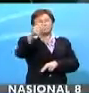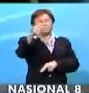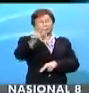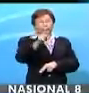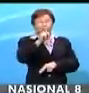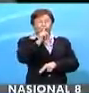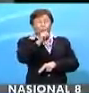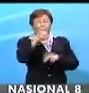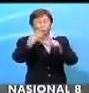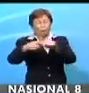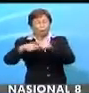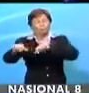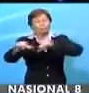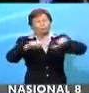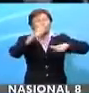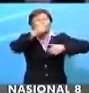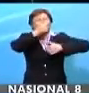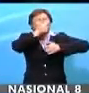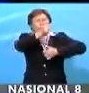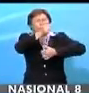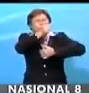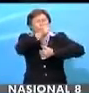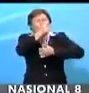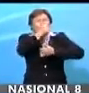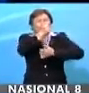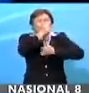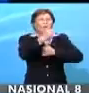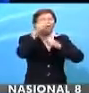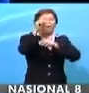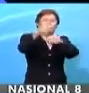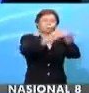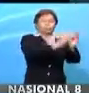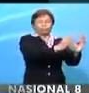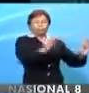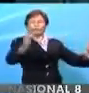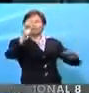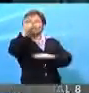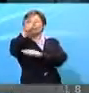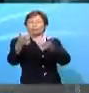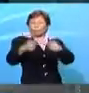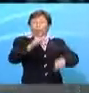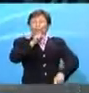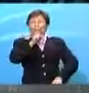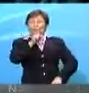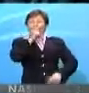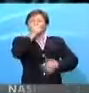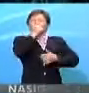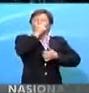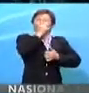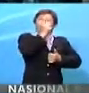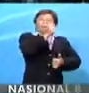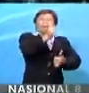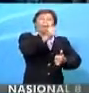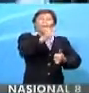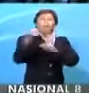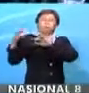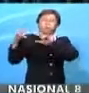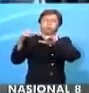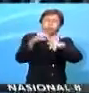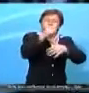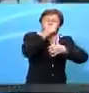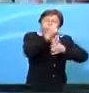Yang pasti, pelbagai aktiviti menarik yang diadakan sepanjang festival berlangsung benar-benar mengujakan para pengunjung yang